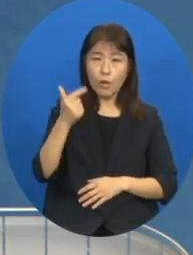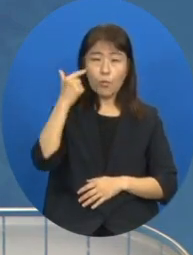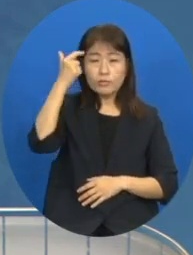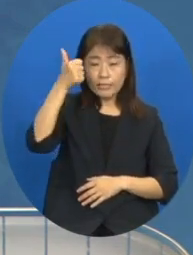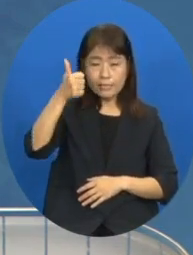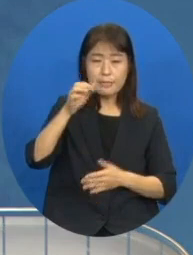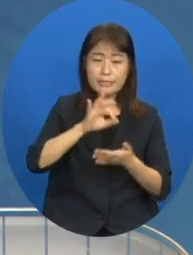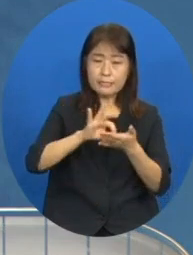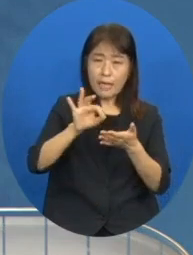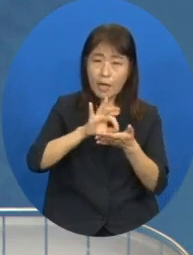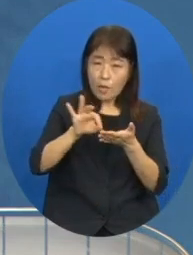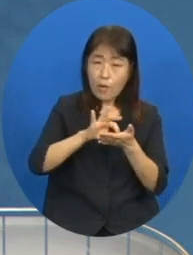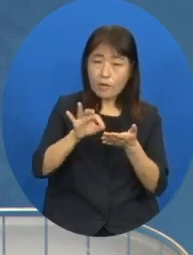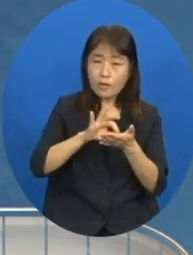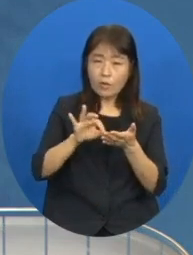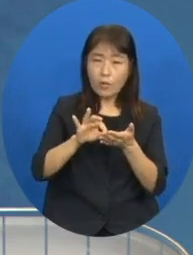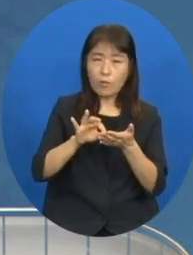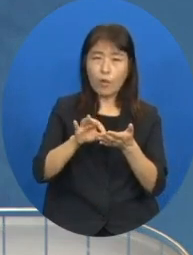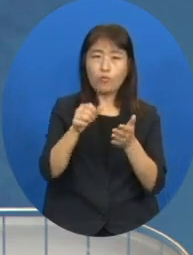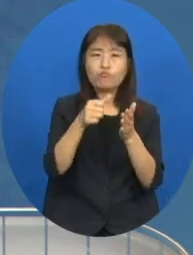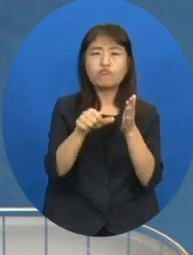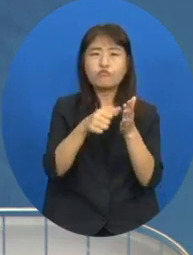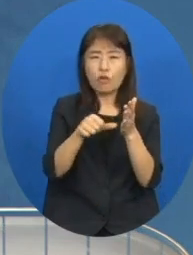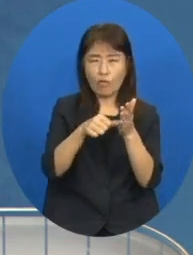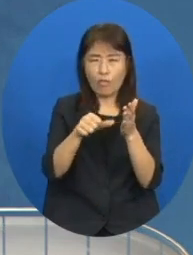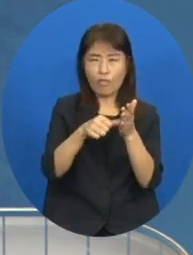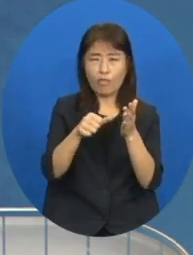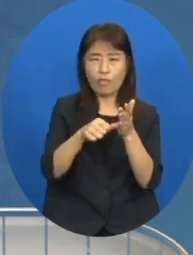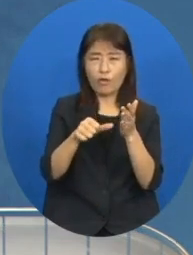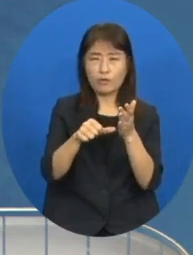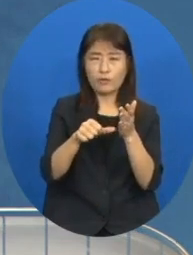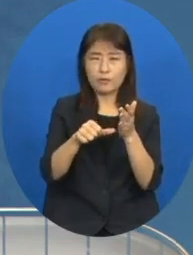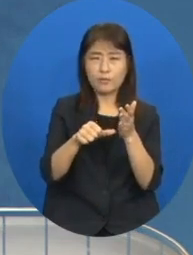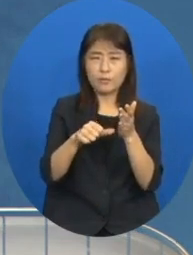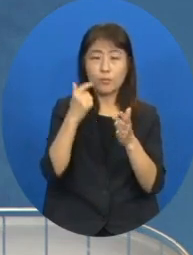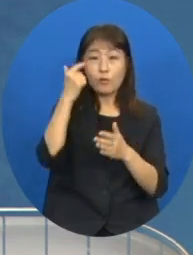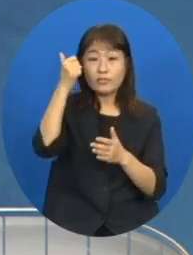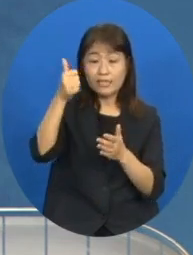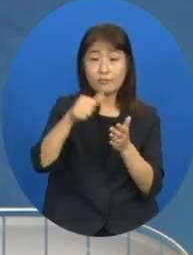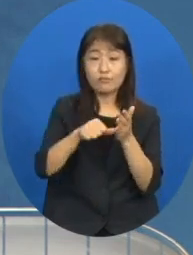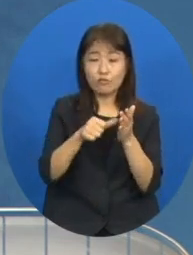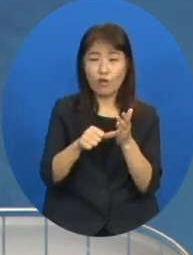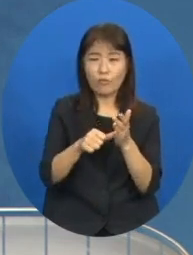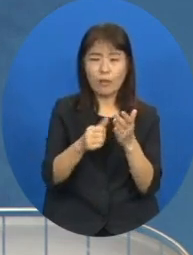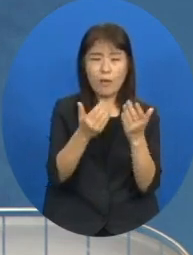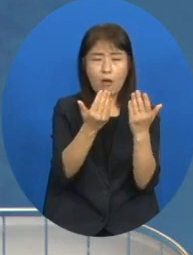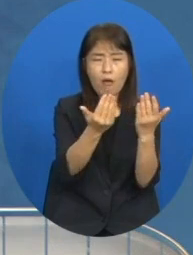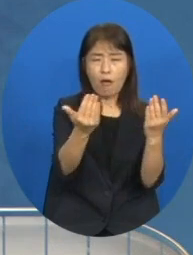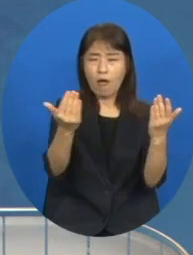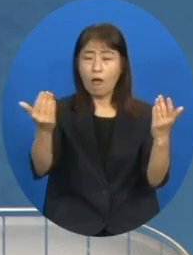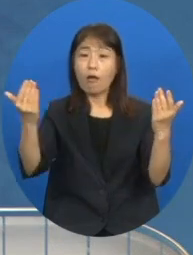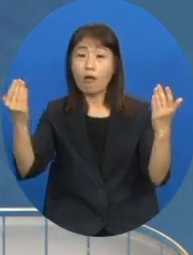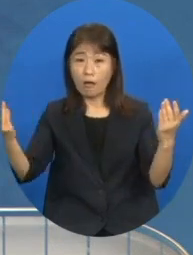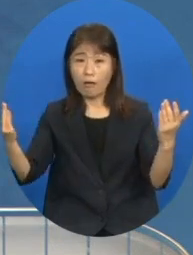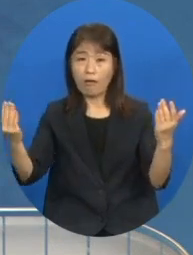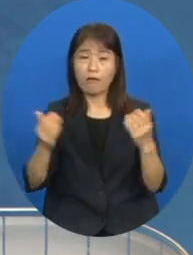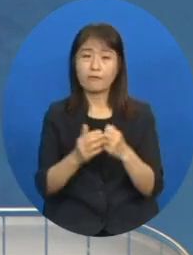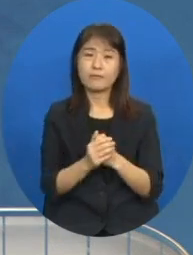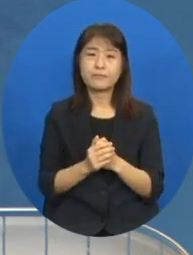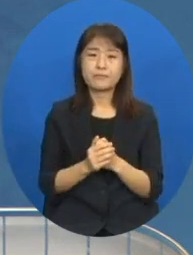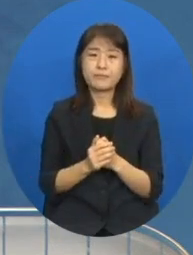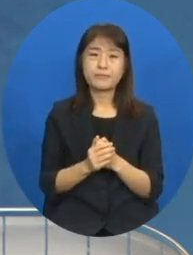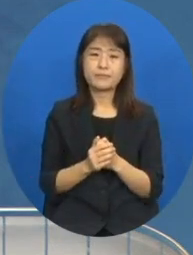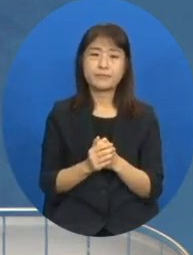그리고 설교 원고, 안경 같은 그런 목사님의 유품들이 쭉 전시되어져 있습니다. 근데